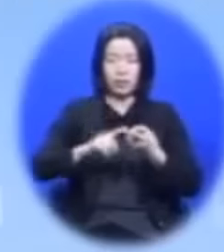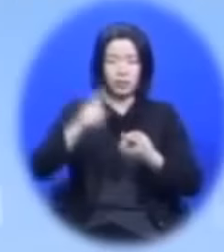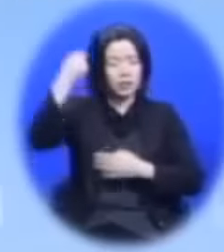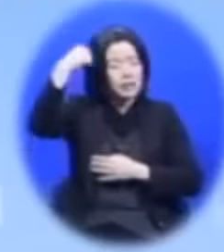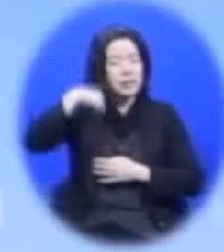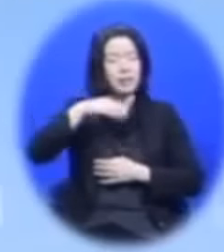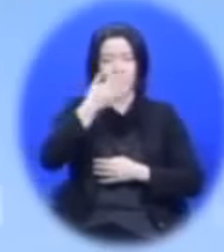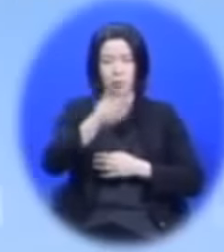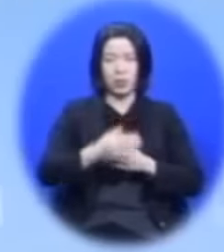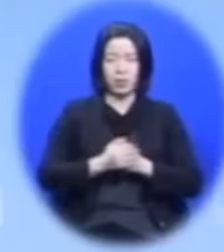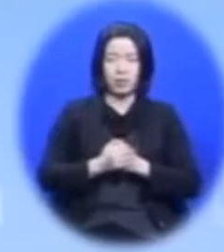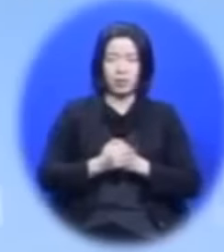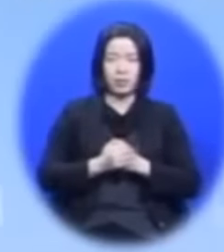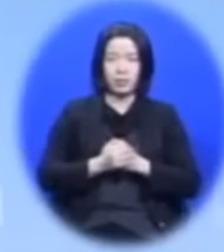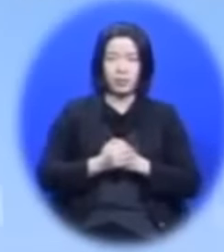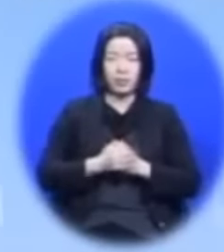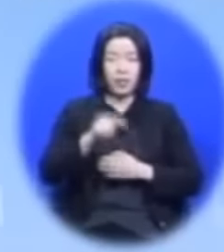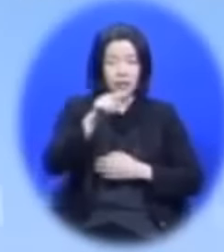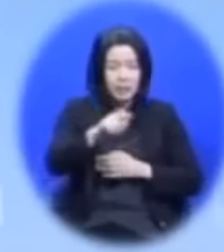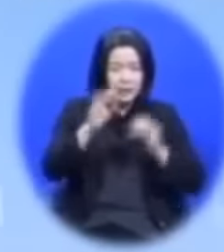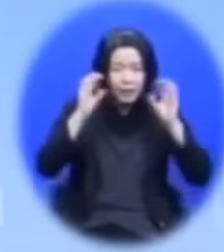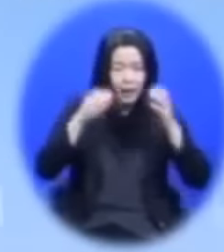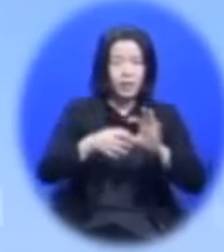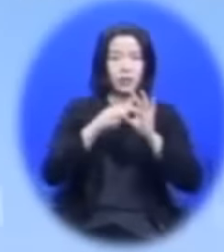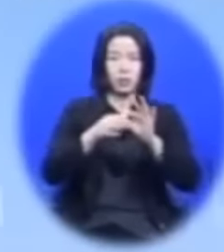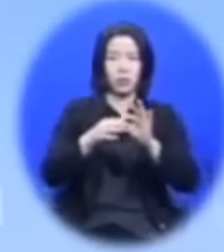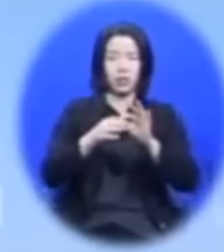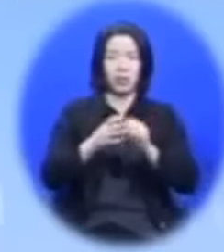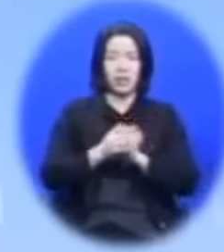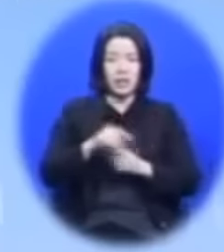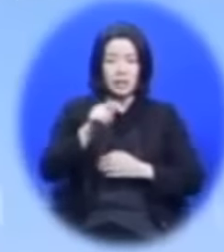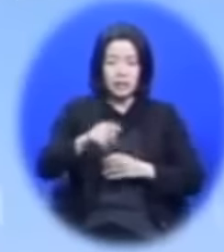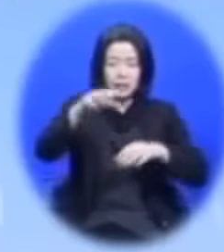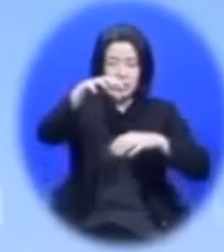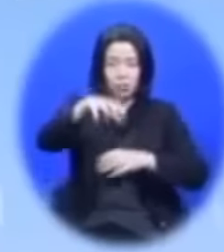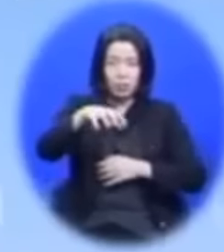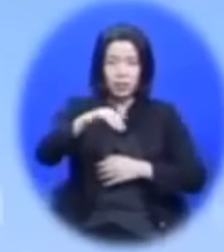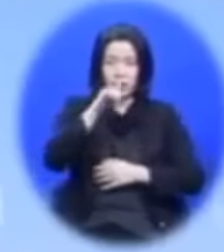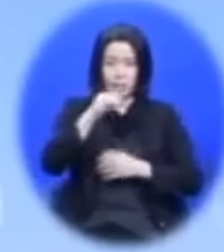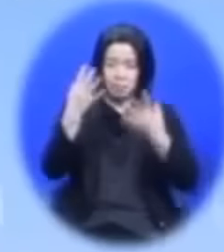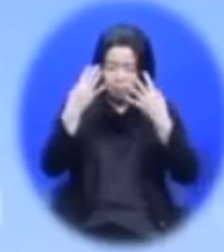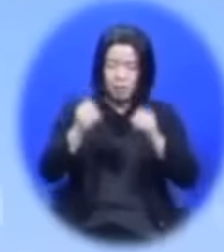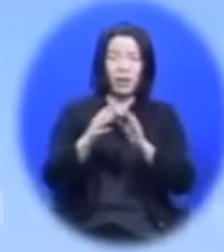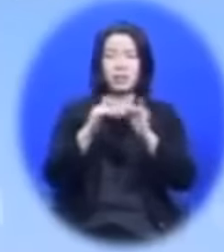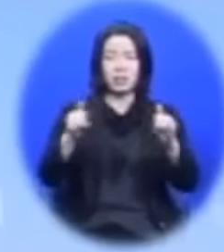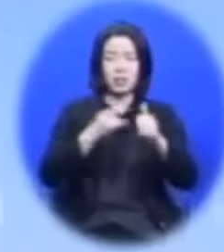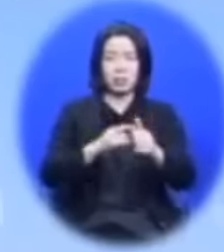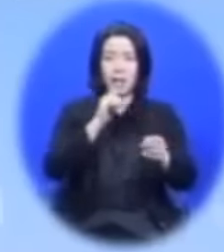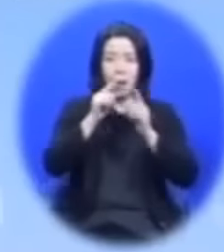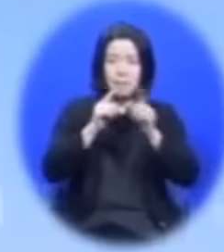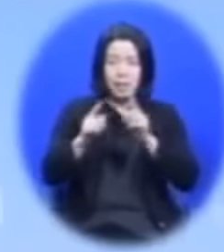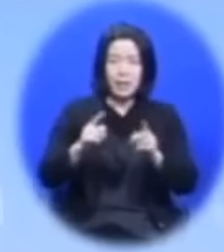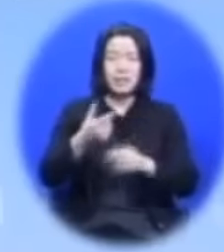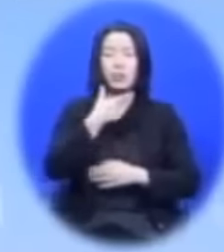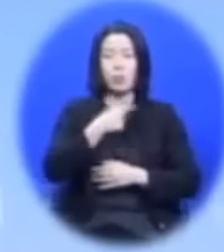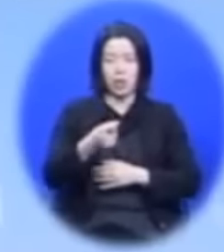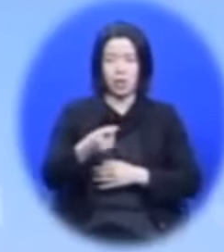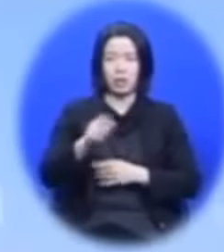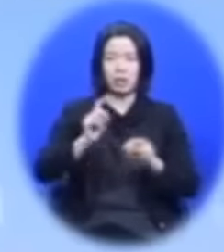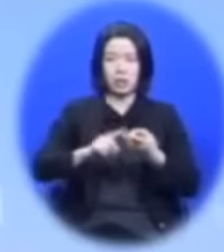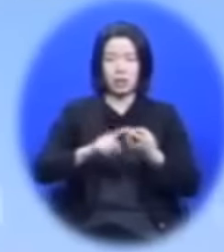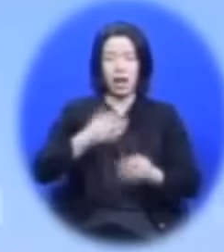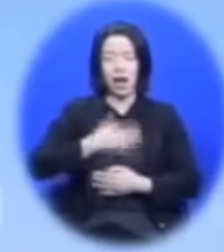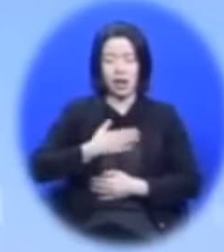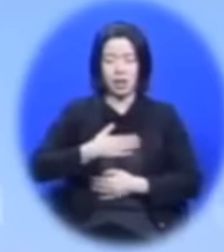느끼셨다 그랬습니다. 그 아이를 통하여 그 자리에 있는 많은 사람들에게 말씀하시려고 하신다는 것도